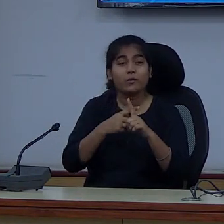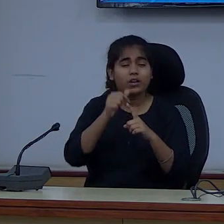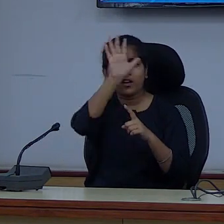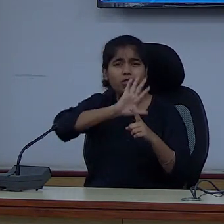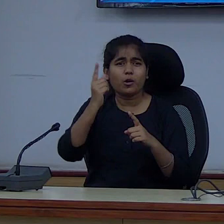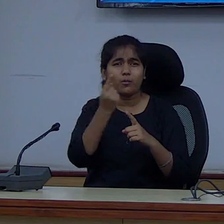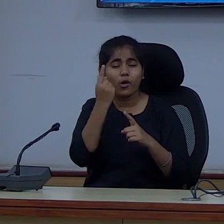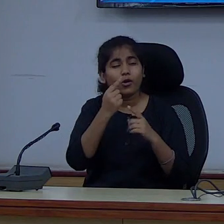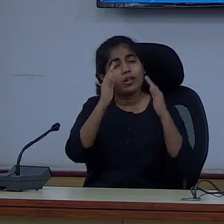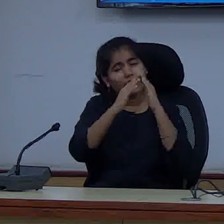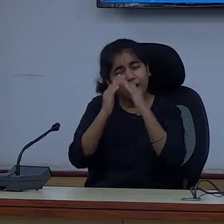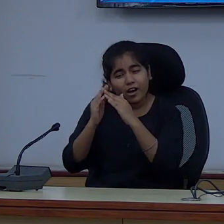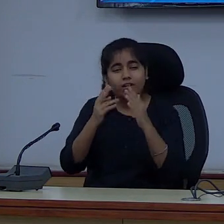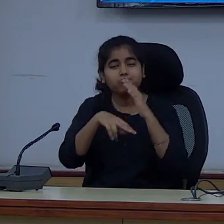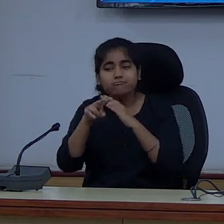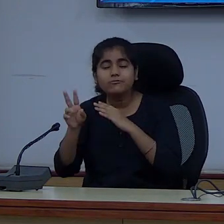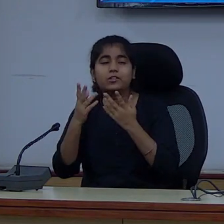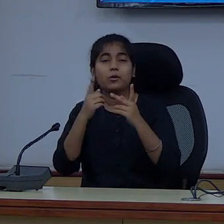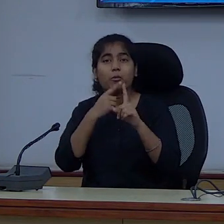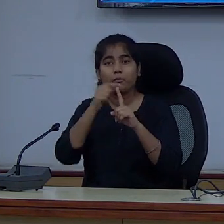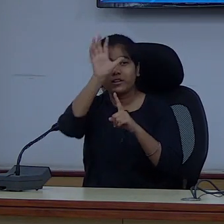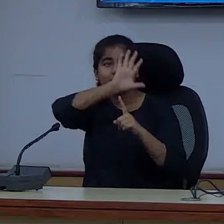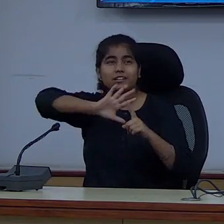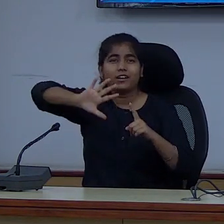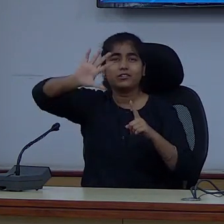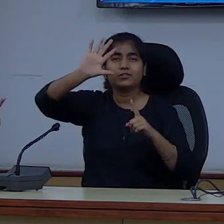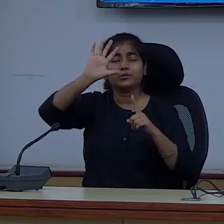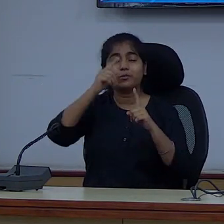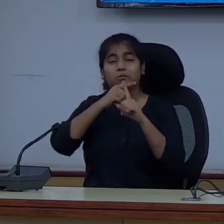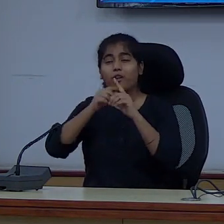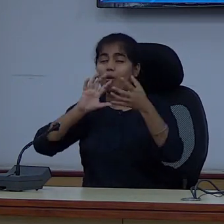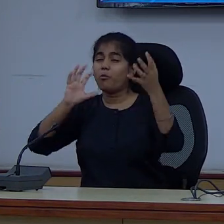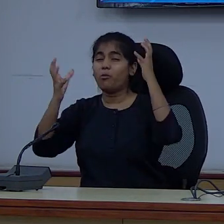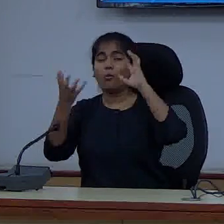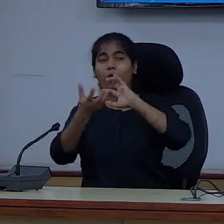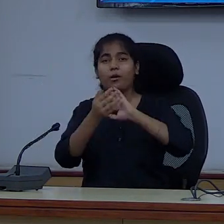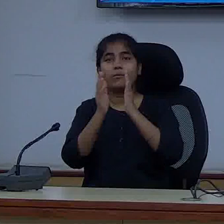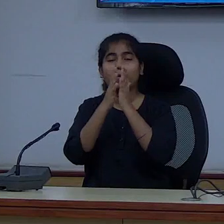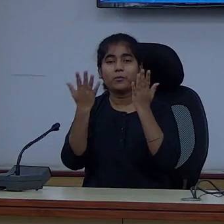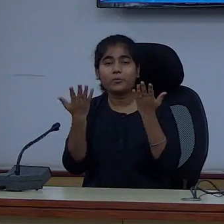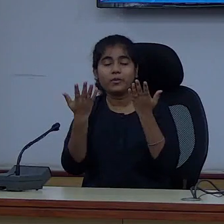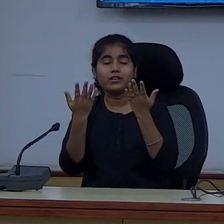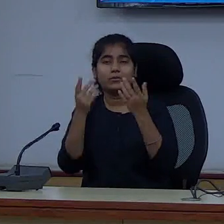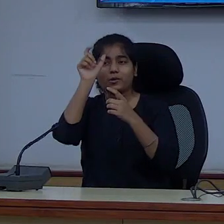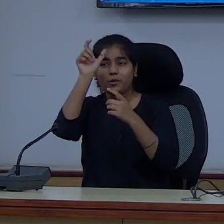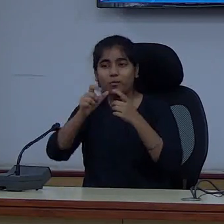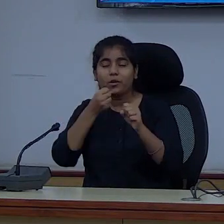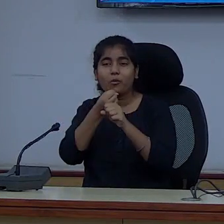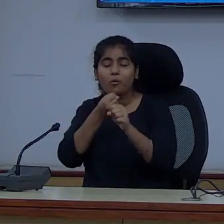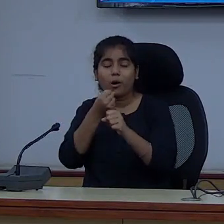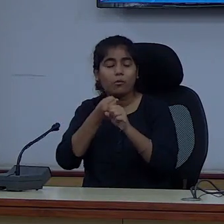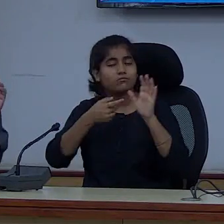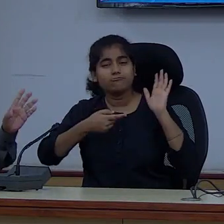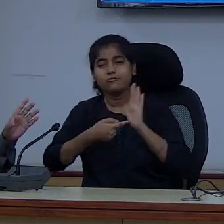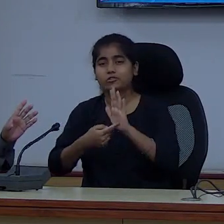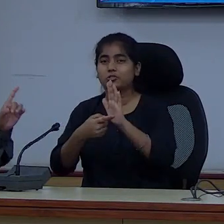प्रिया जो एक्सेसिबिलिटी वॉरियर बनी है, ना केवल कॉमिक में हम उसको देखें बल्कि हिंदुस्तान में घर घर में पूरे समाज में, और मैं तो कहता हूँ कि इस